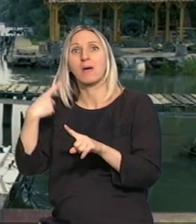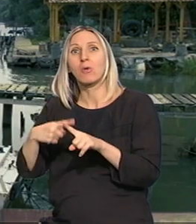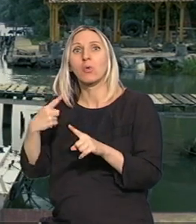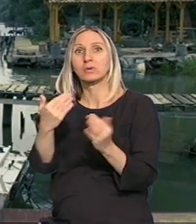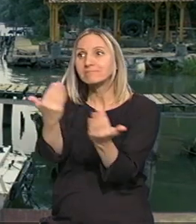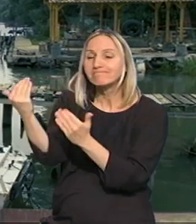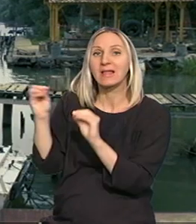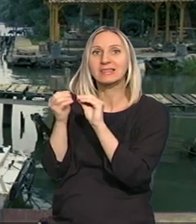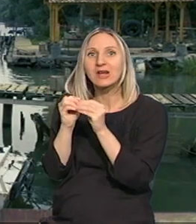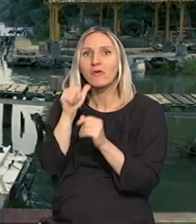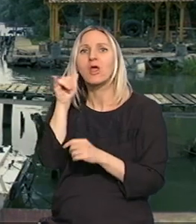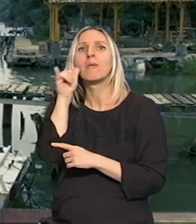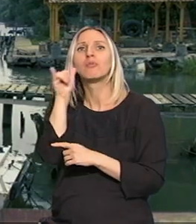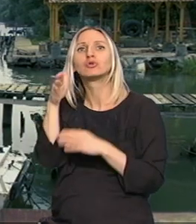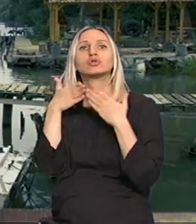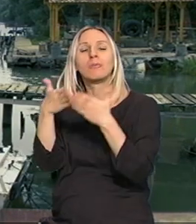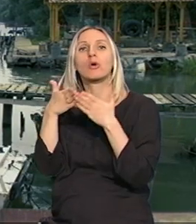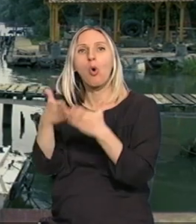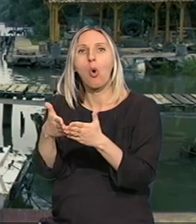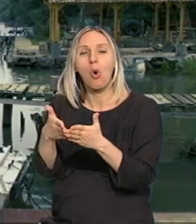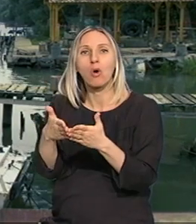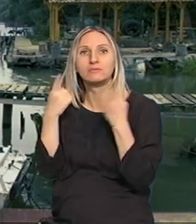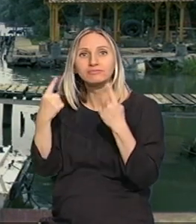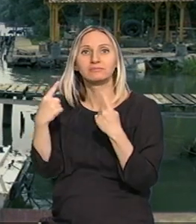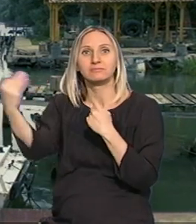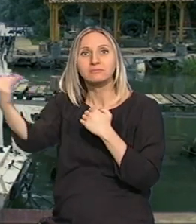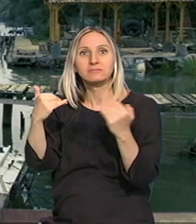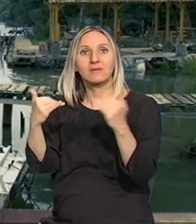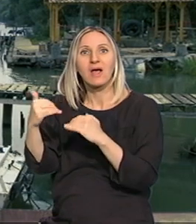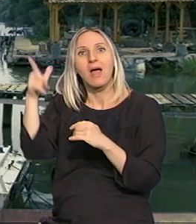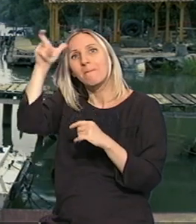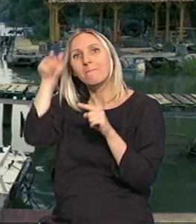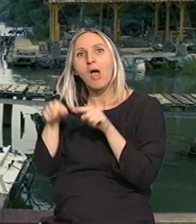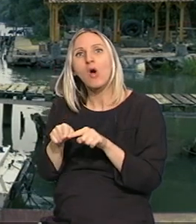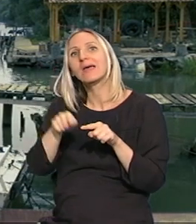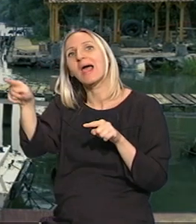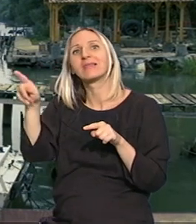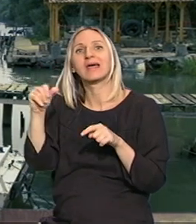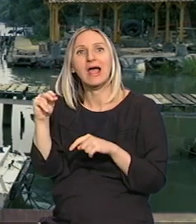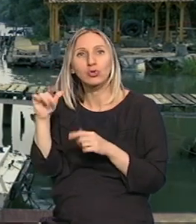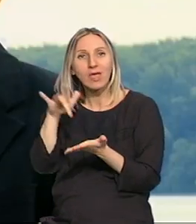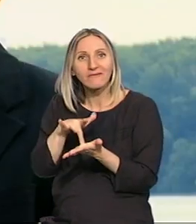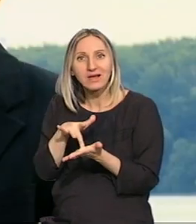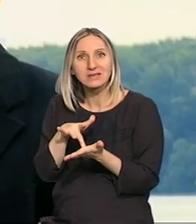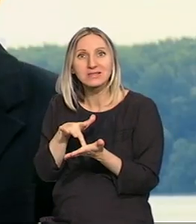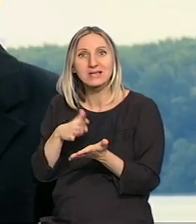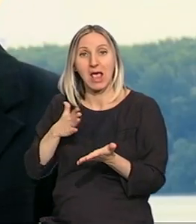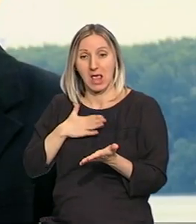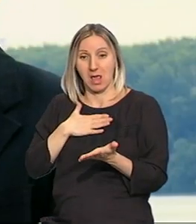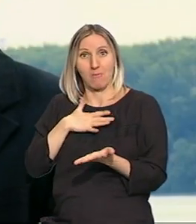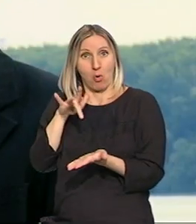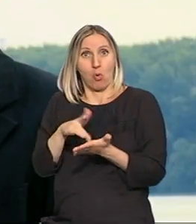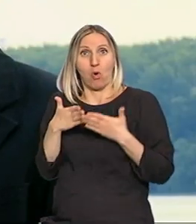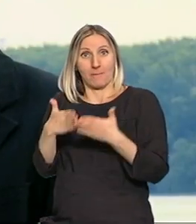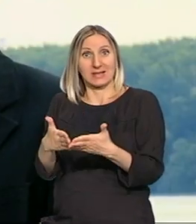trgovinskih i pre svega putničkih brodova na relaciji Beograd-Radojevac, Dubrovičko pristanište postaje vrlo